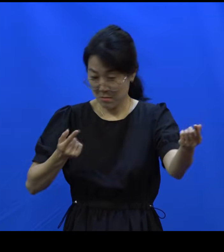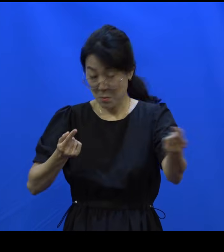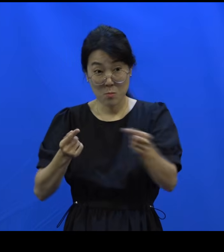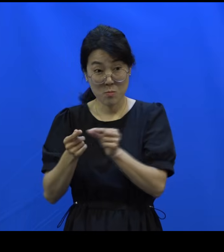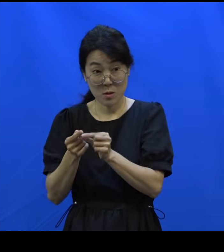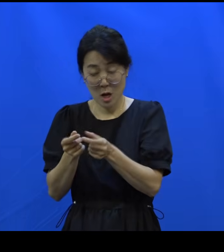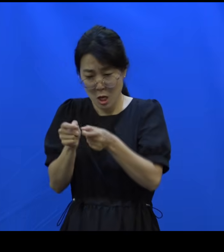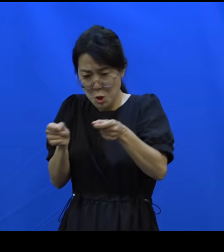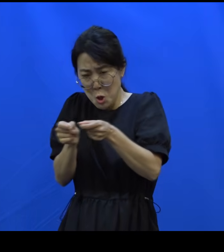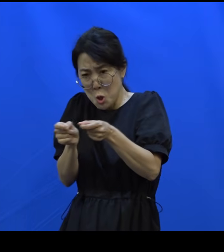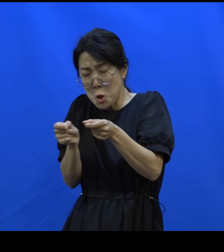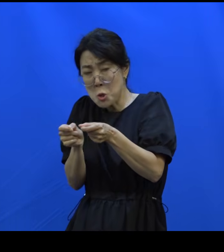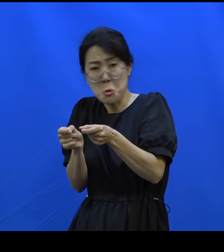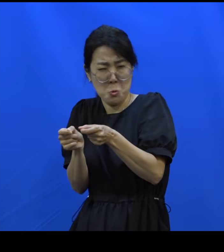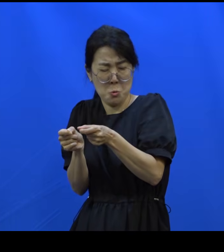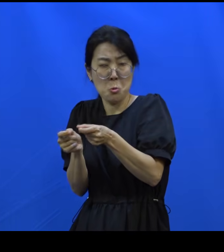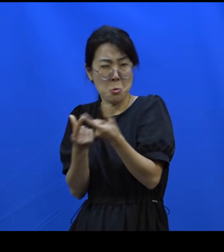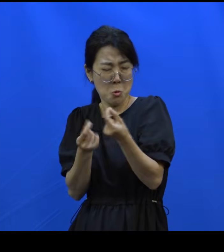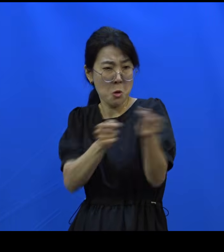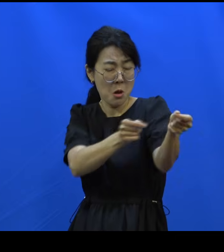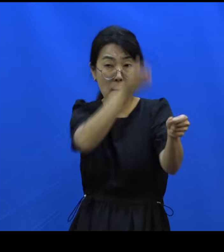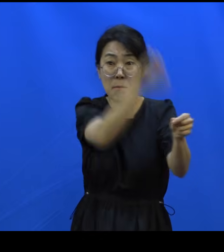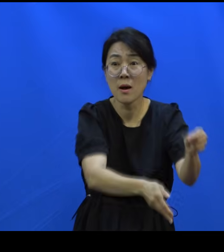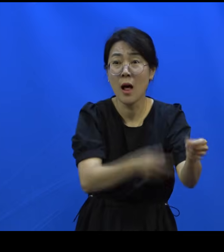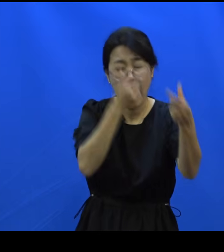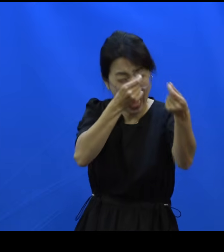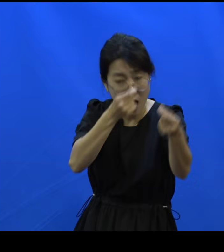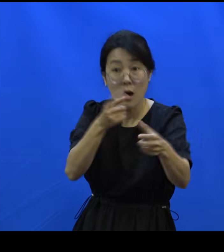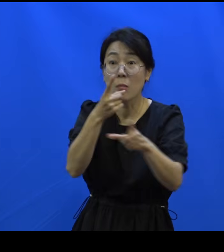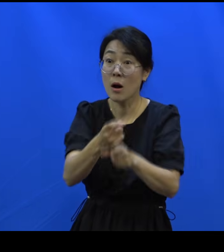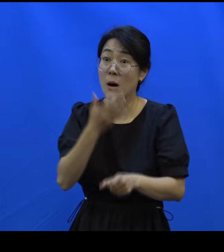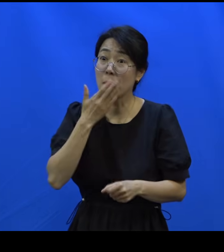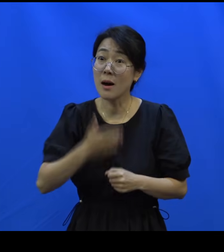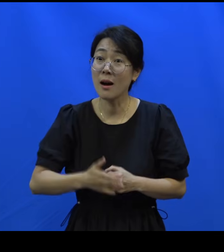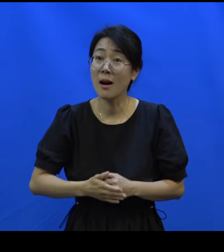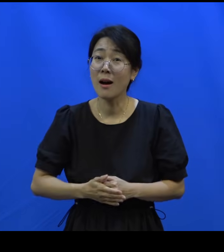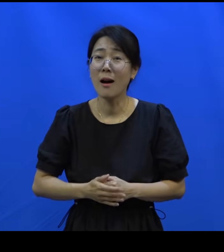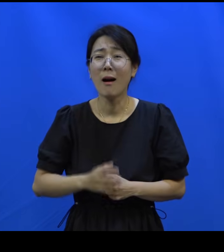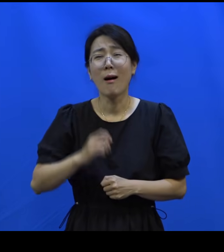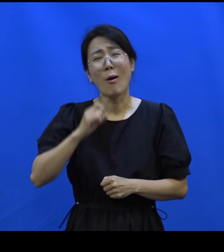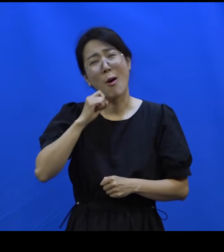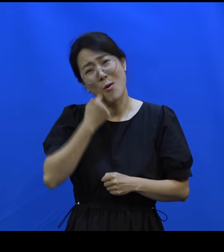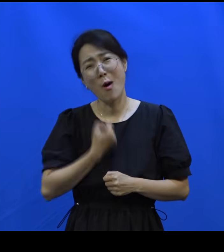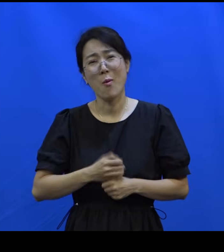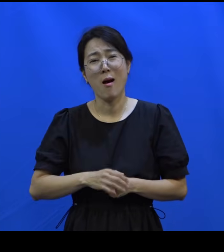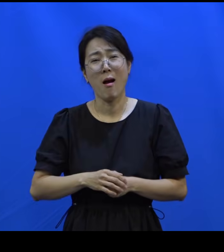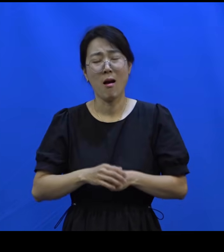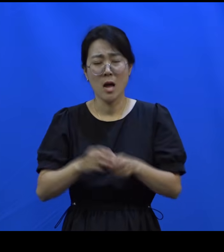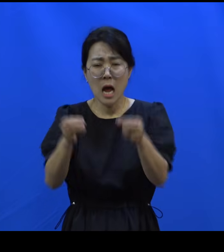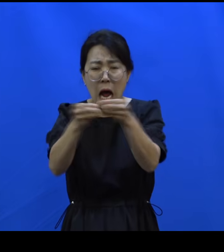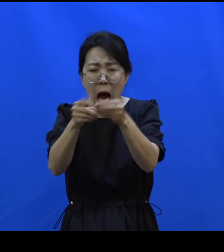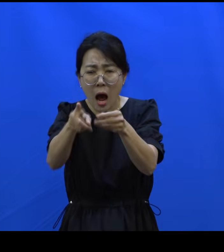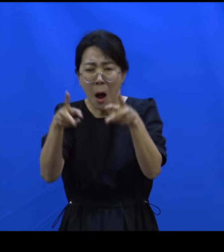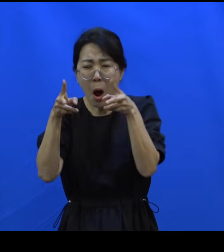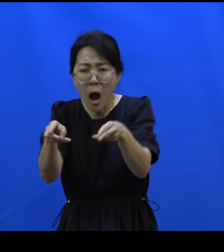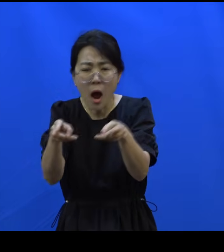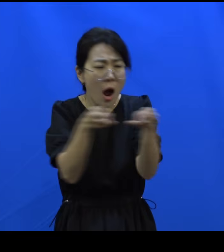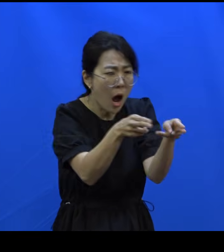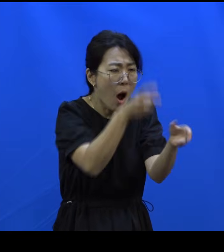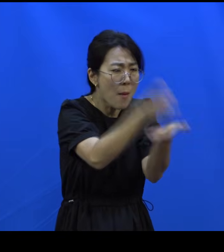정확하게 자르면 괜찮아. 그게 쉽지 않다는 거. 그죠? 오늘 본능을